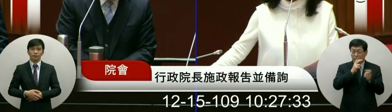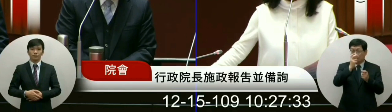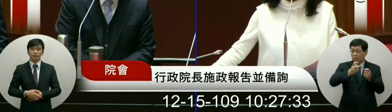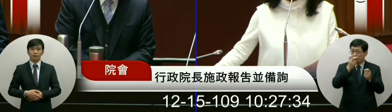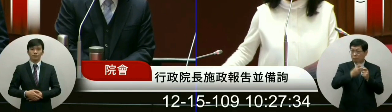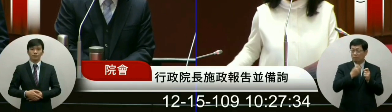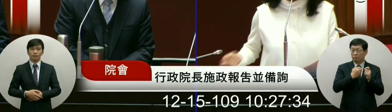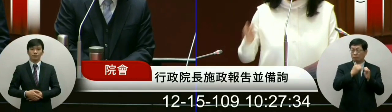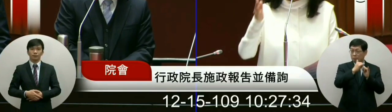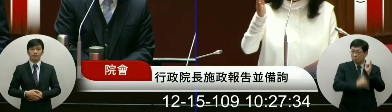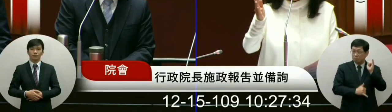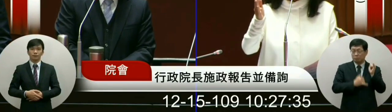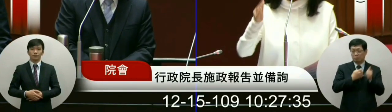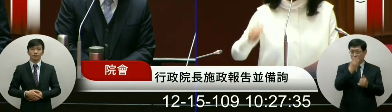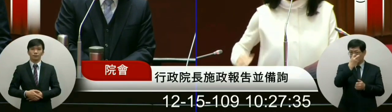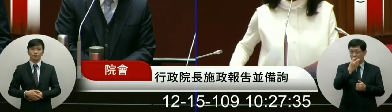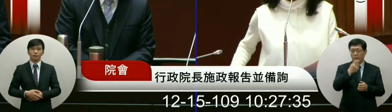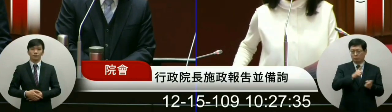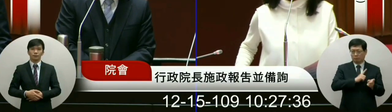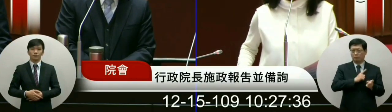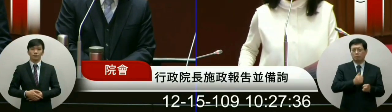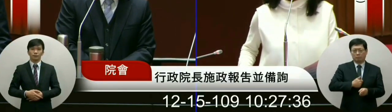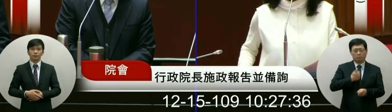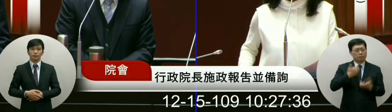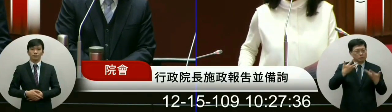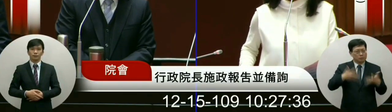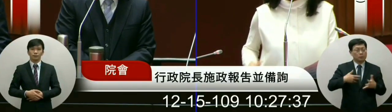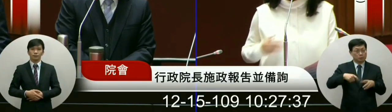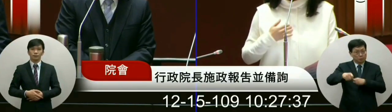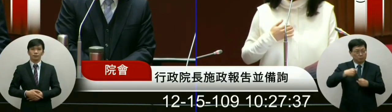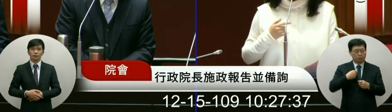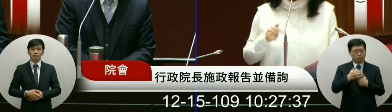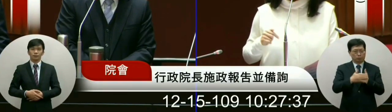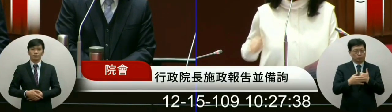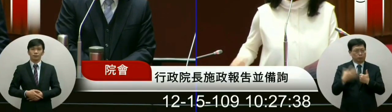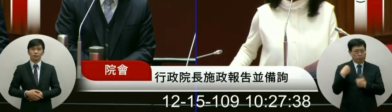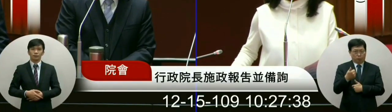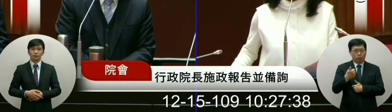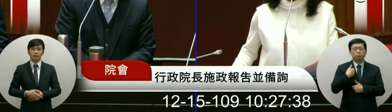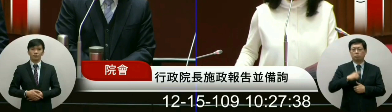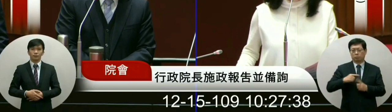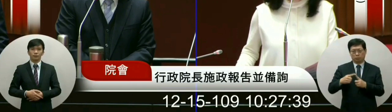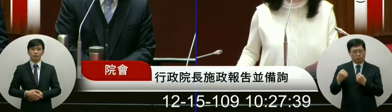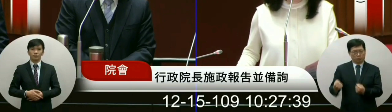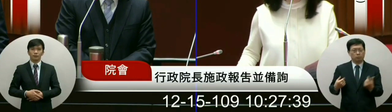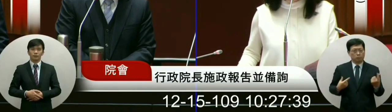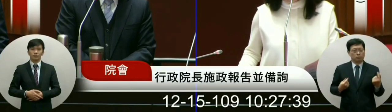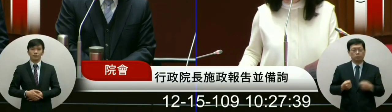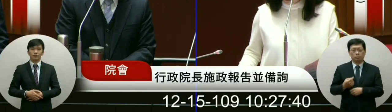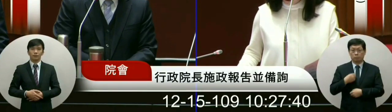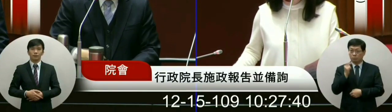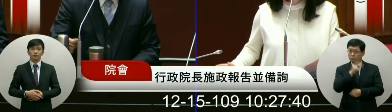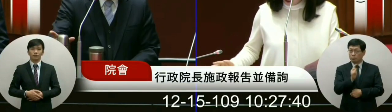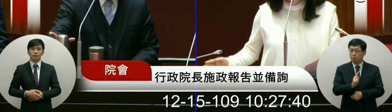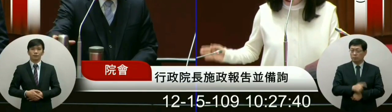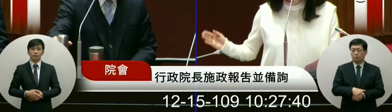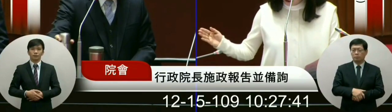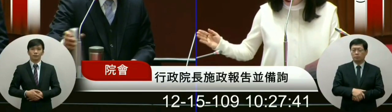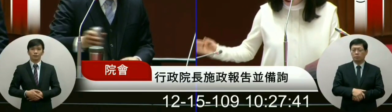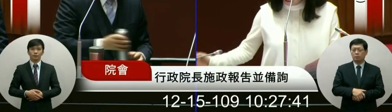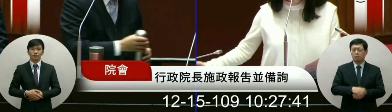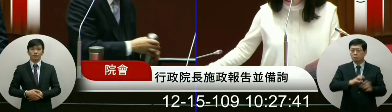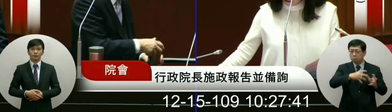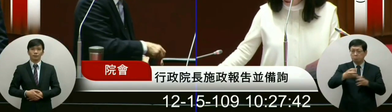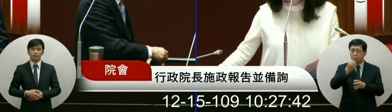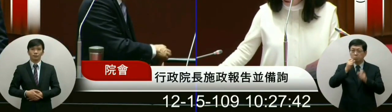十年的轨迹里面，您有非常多的政策守住，而我也在这里。我看到的是，所谓的